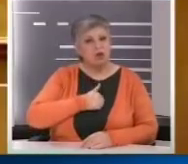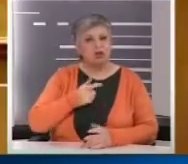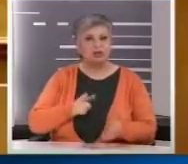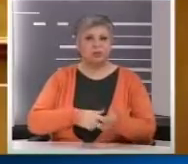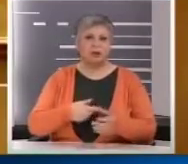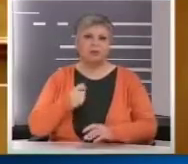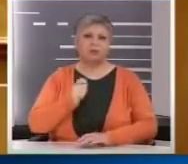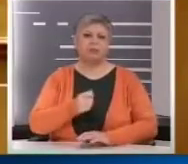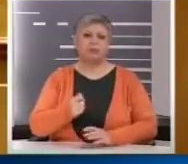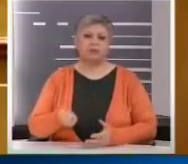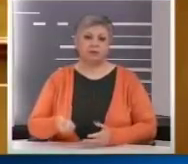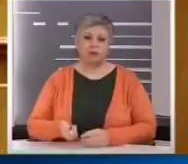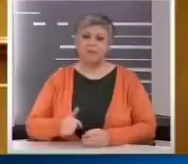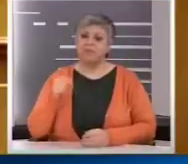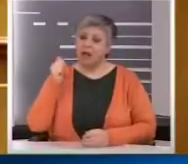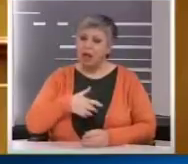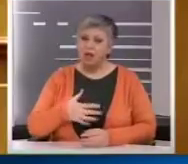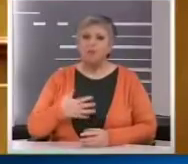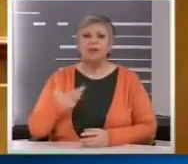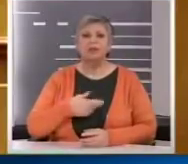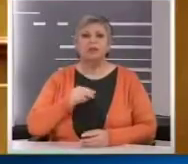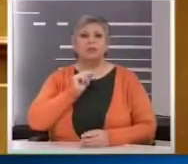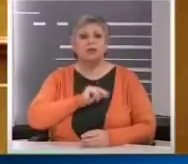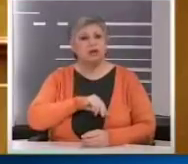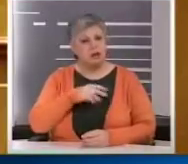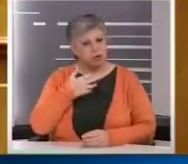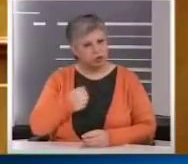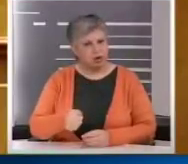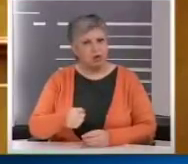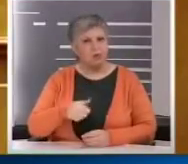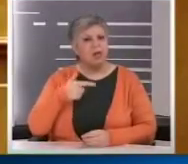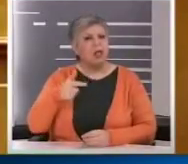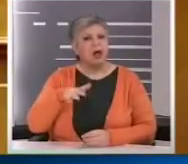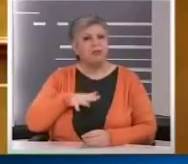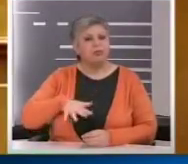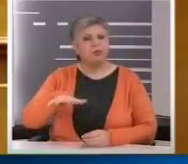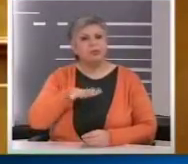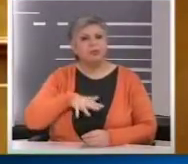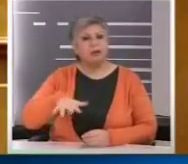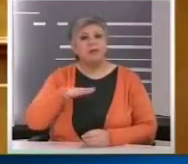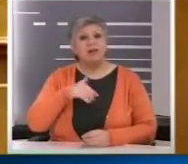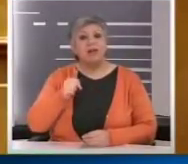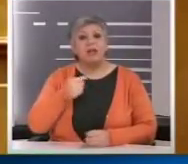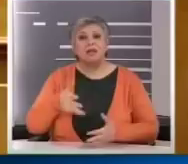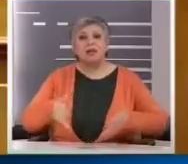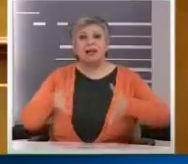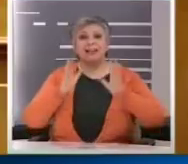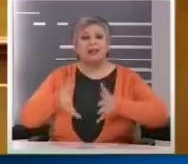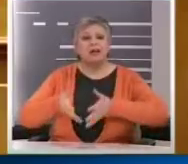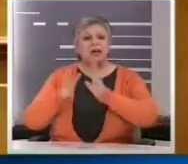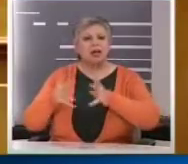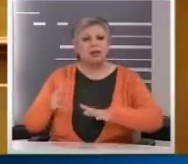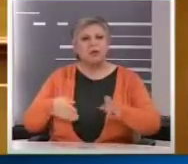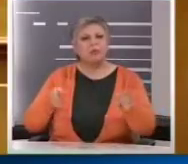μόνο από την πρώτη και τη δεύτερη υγειονομική περιφέρεια γύρω στα 5 εκατομμύρια ευρώ νίκια από κτίρια που